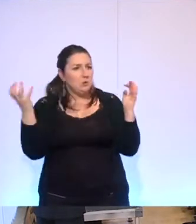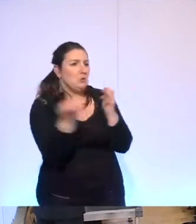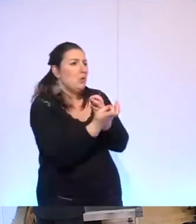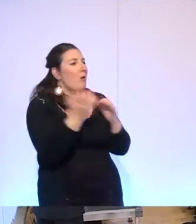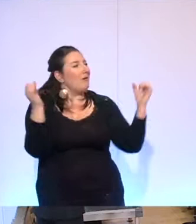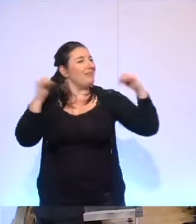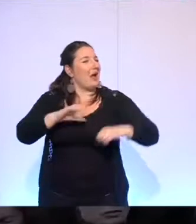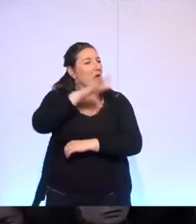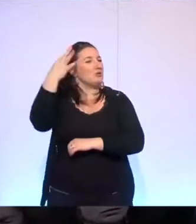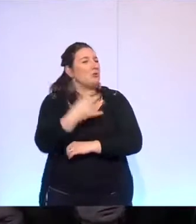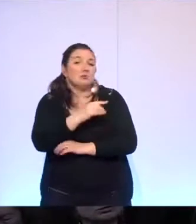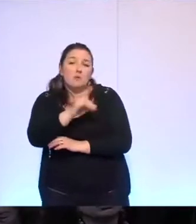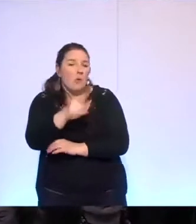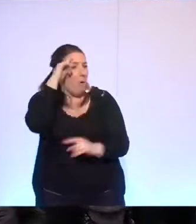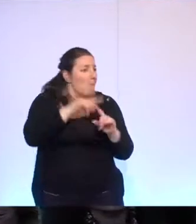se respecter.